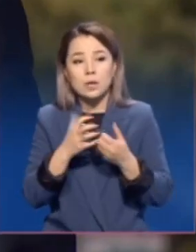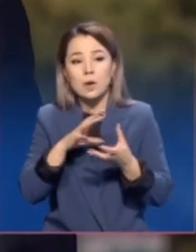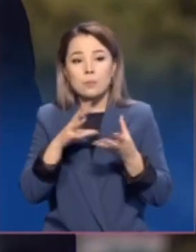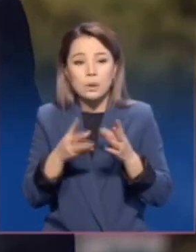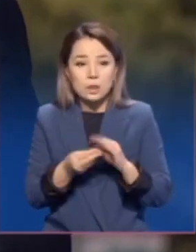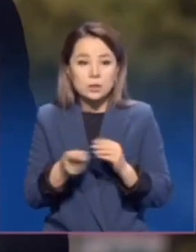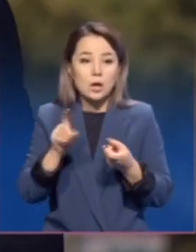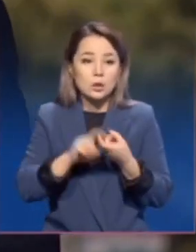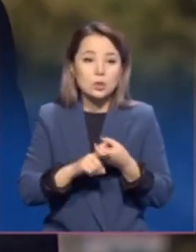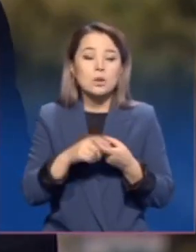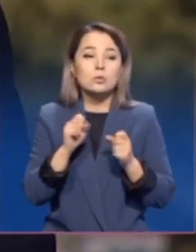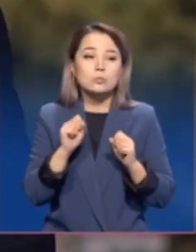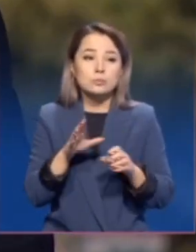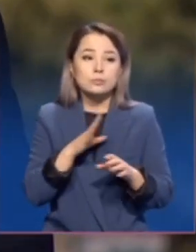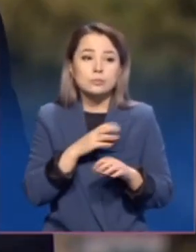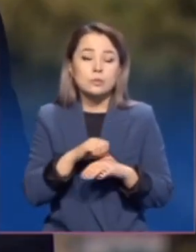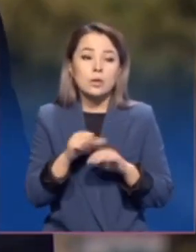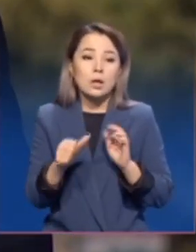өзі қанша